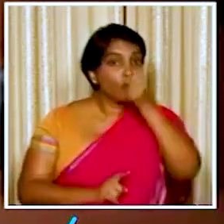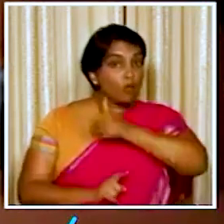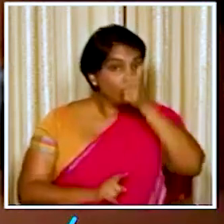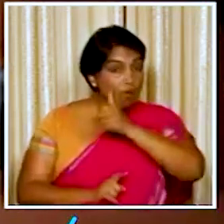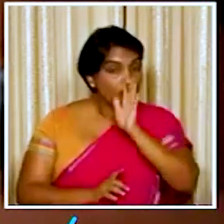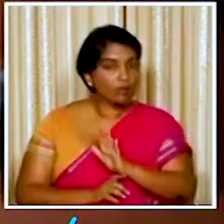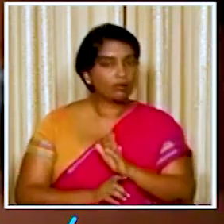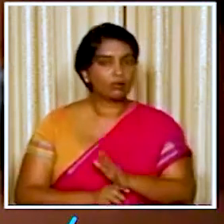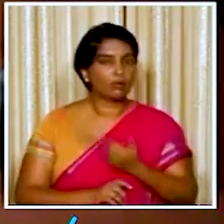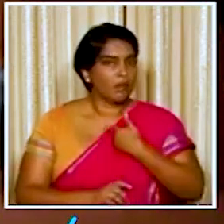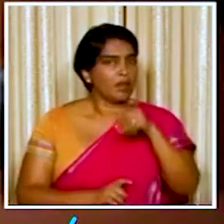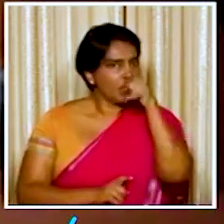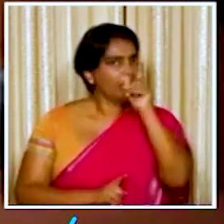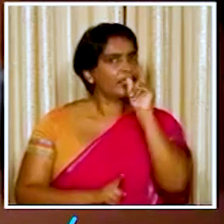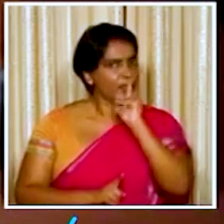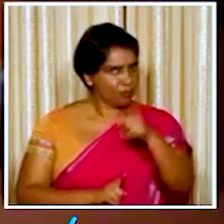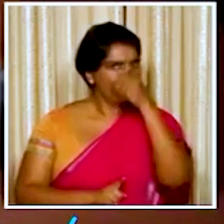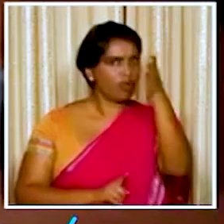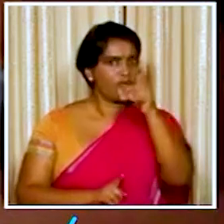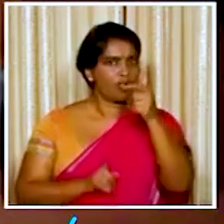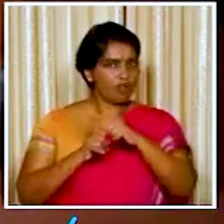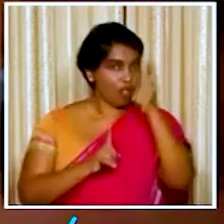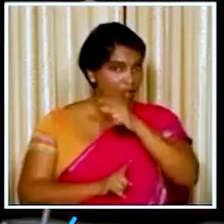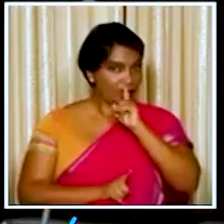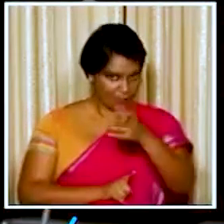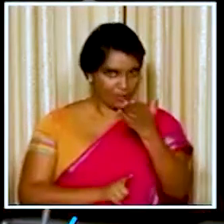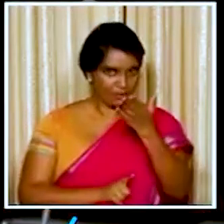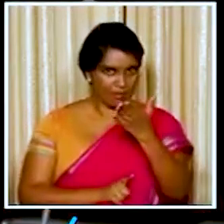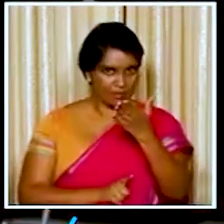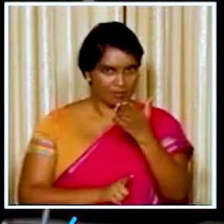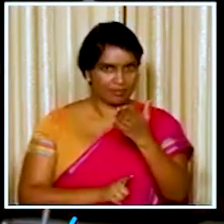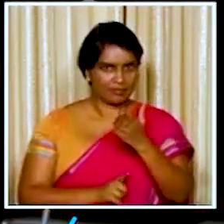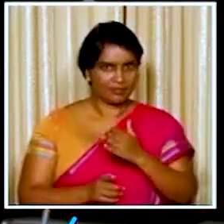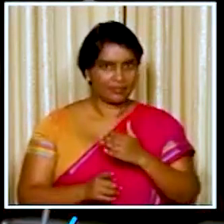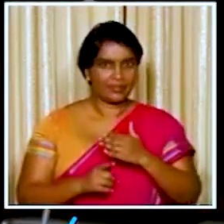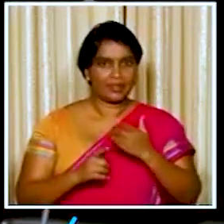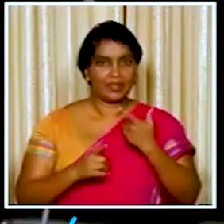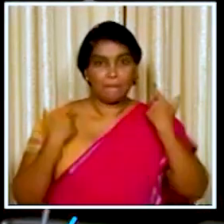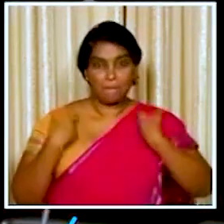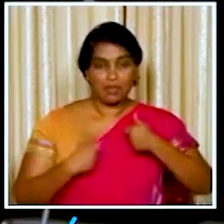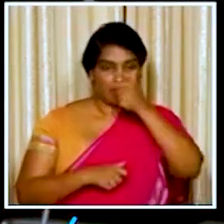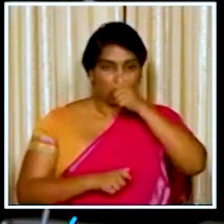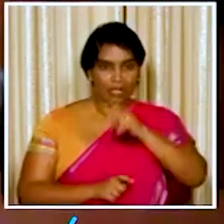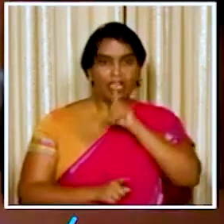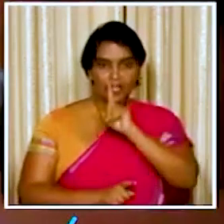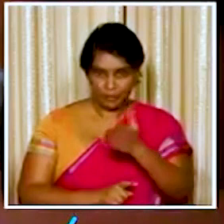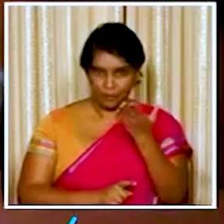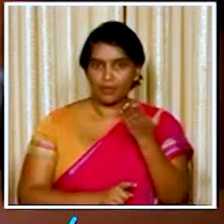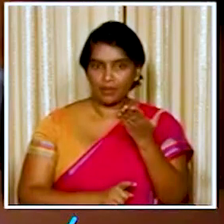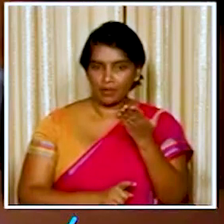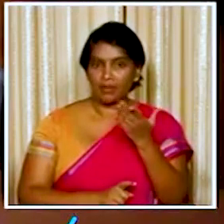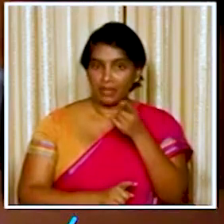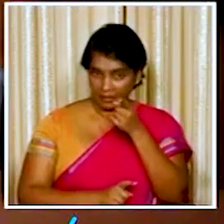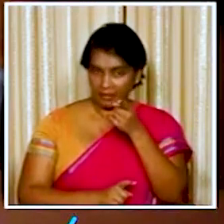කියලා තියෙනවා. මම නේ ඔබතුමාත් කියලා දිනු ඩොලර් හොරකම් කර බව කිව්වනේ නේද? රාජපක්ෂලා මුදල් හොරකම් කර බව ඔබතුමා කිව්වනේ